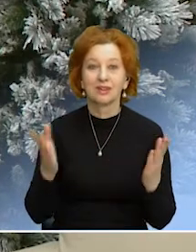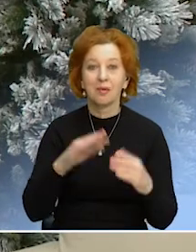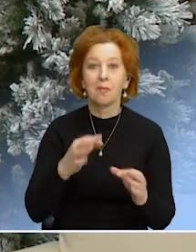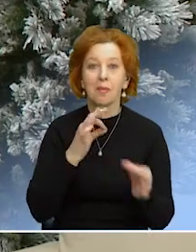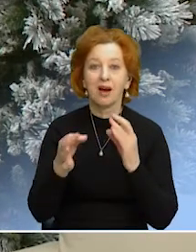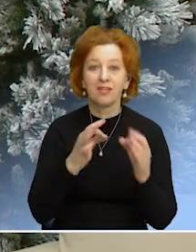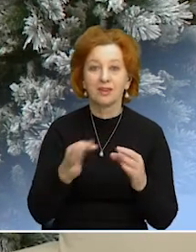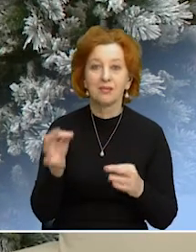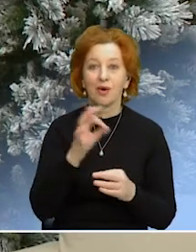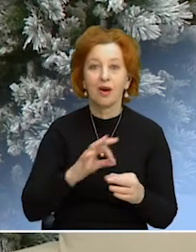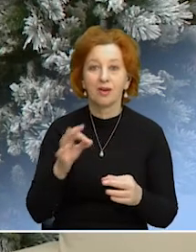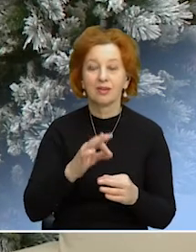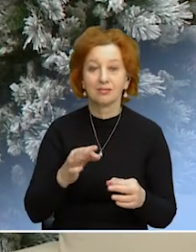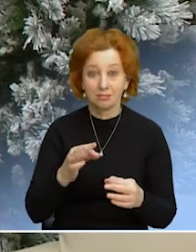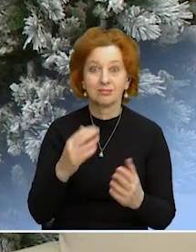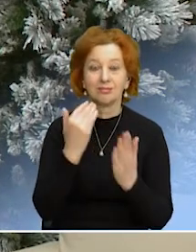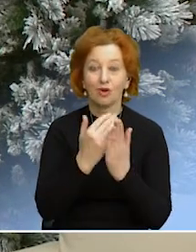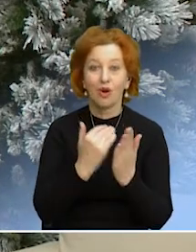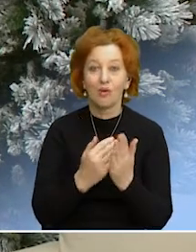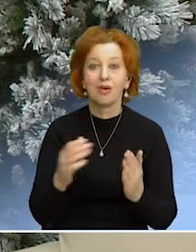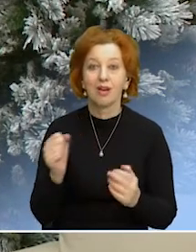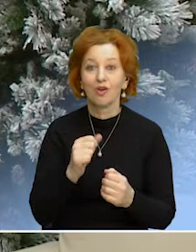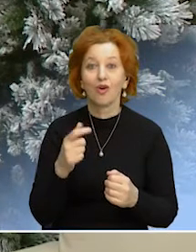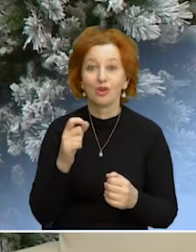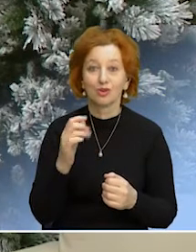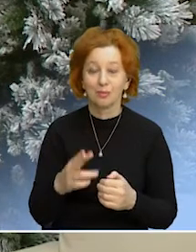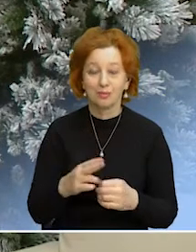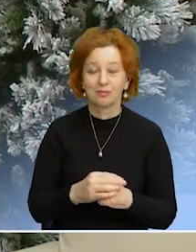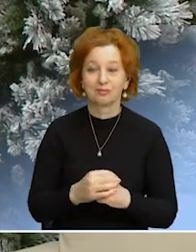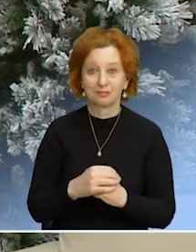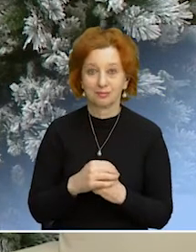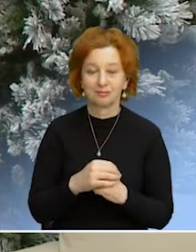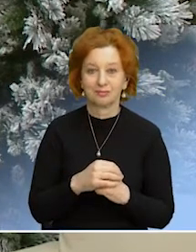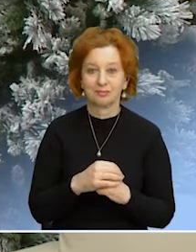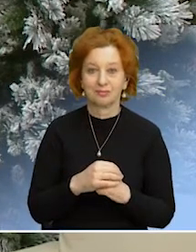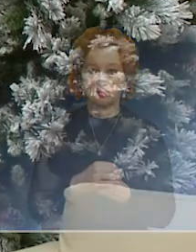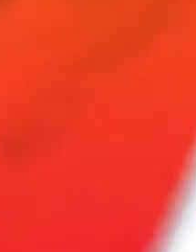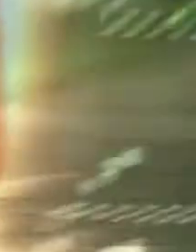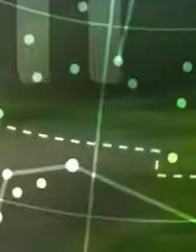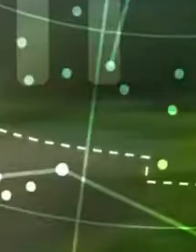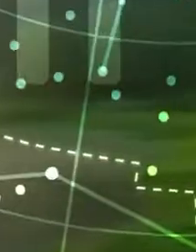говорить совсем скоро. Сейчас давайте поговорим о астрологических прогнозах. Гороскоп по курсу.